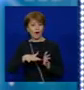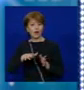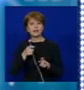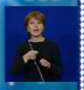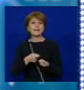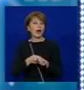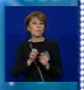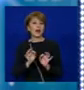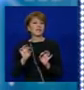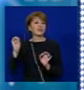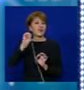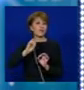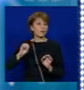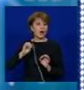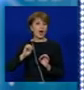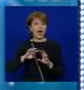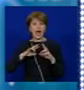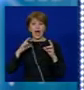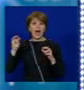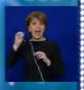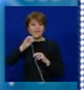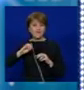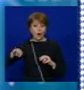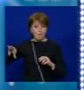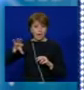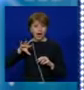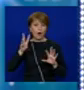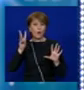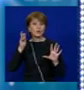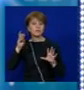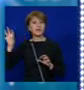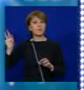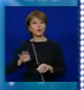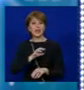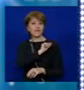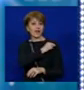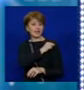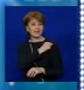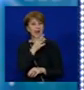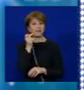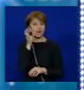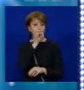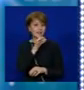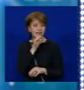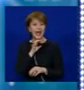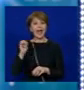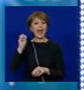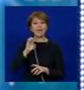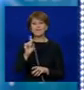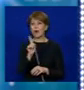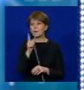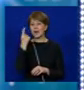Европа. Цяла Европа е 80% вакцинирана, 20% не. И затова Европа вече не мисли за пандемията, а мисли